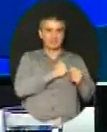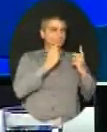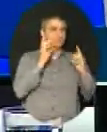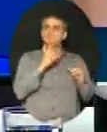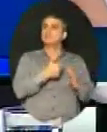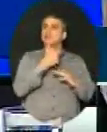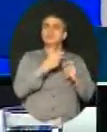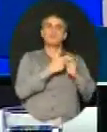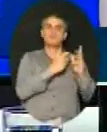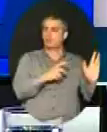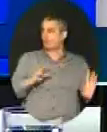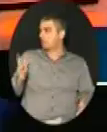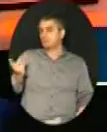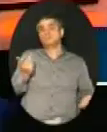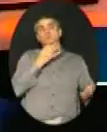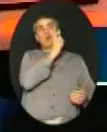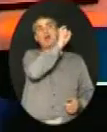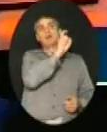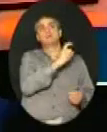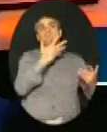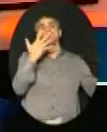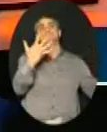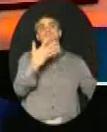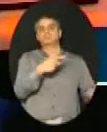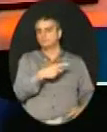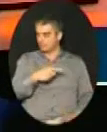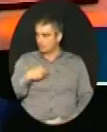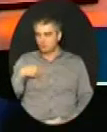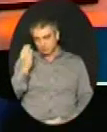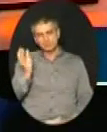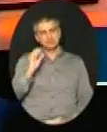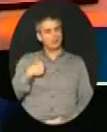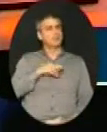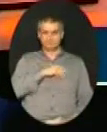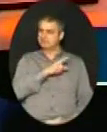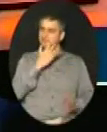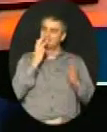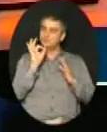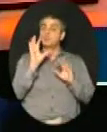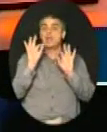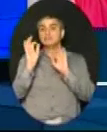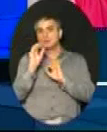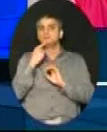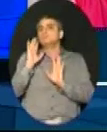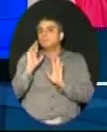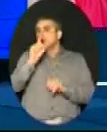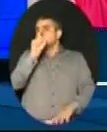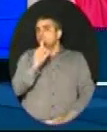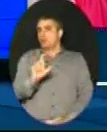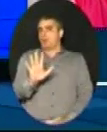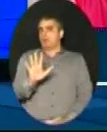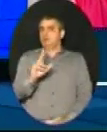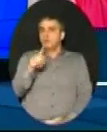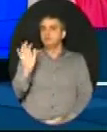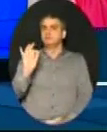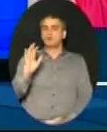ינהיג את המפלגה הזאת? אני רוצה לתת סיכוי. אני מסכים איתה ב-90%. 10% צריך לתת